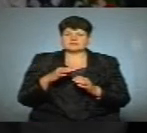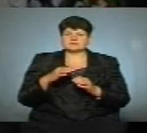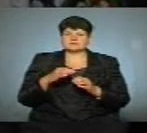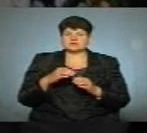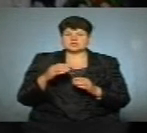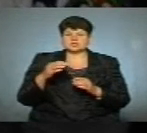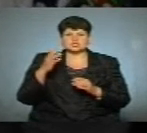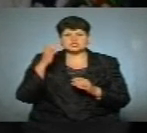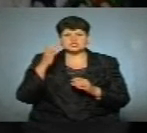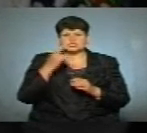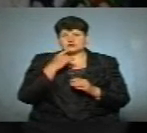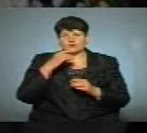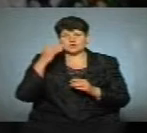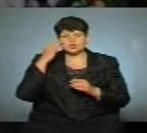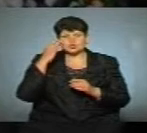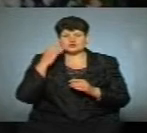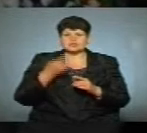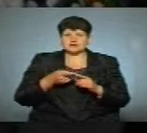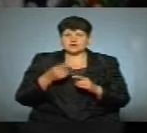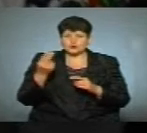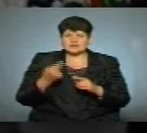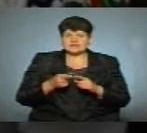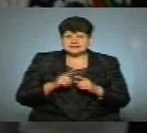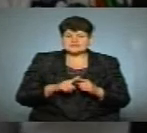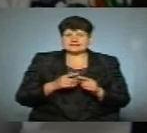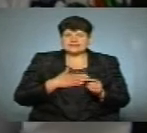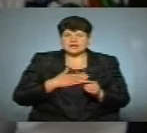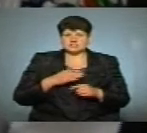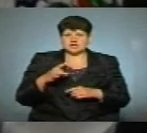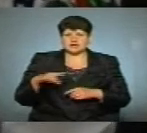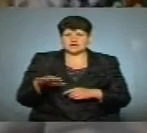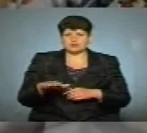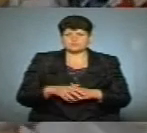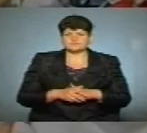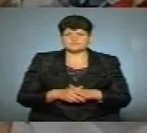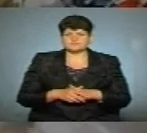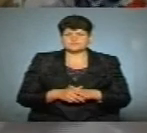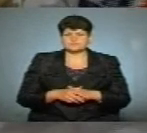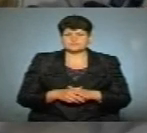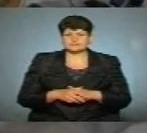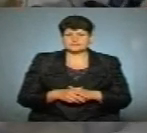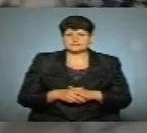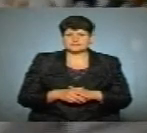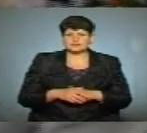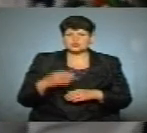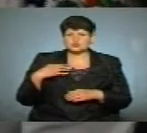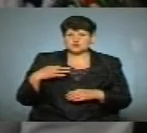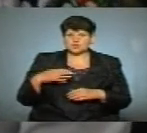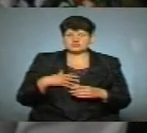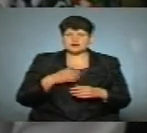кольори притаманні вишивці нашого регіону. Іменно в такому тоні вишила. Сорочки маки – це